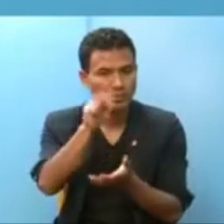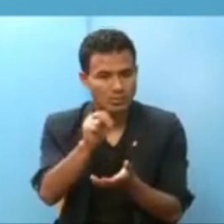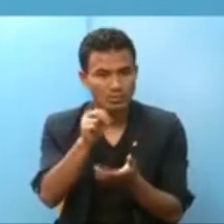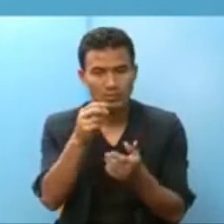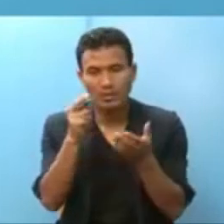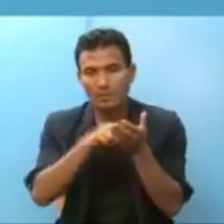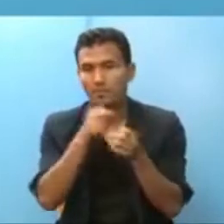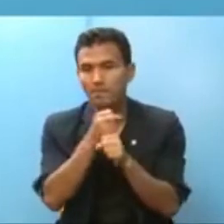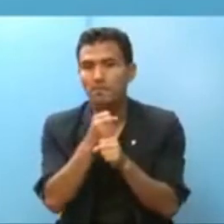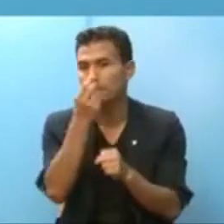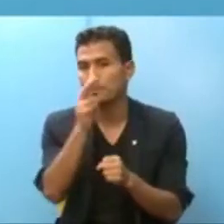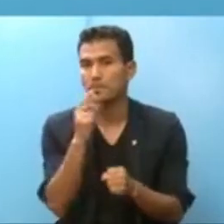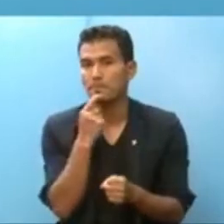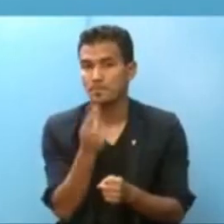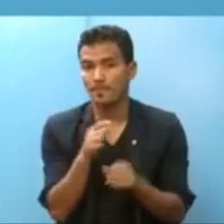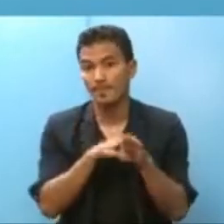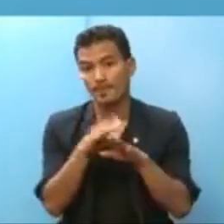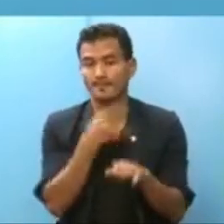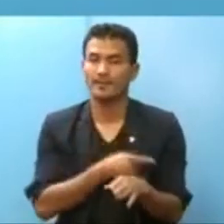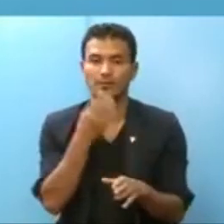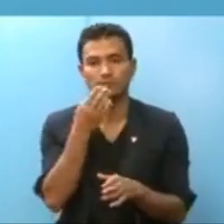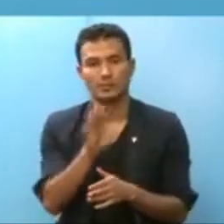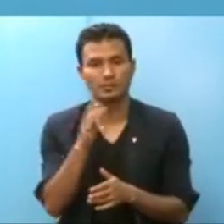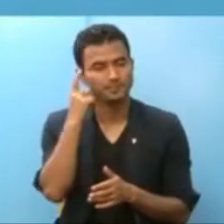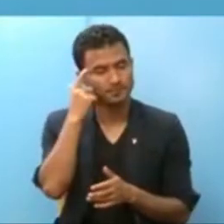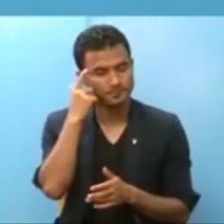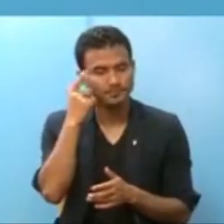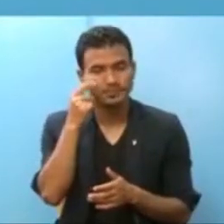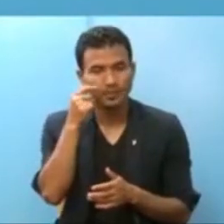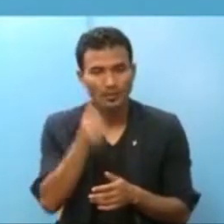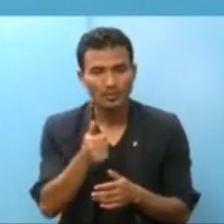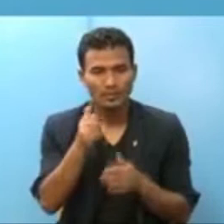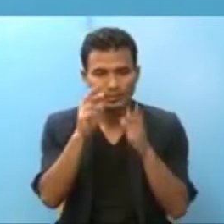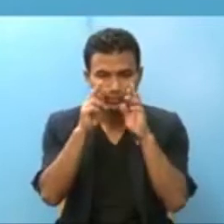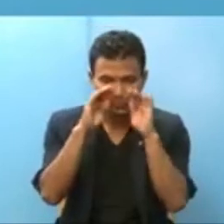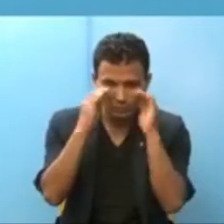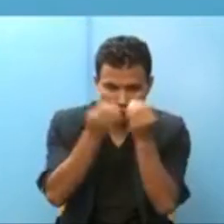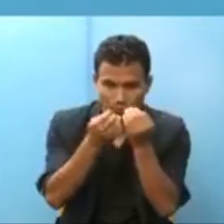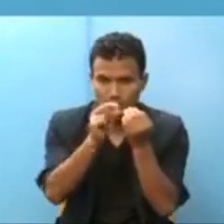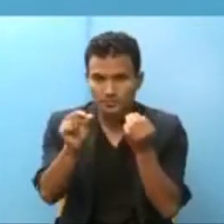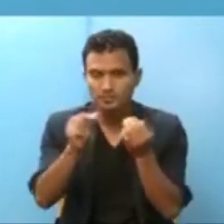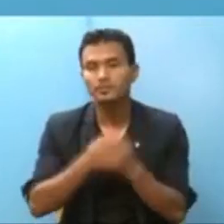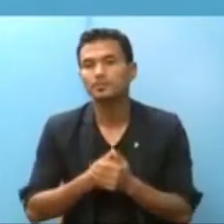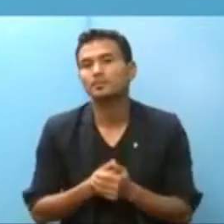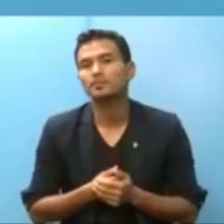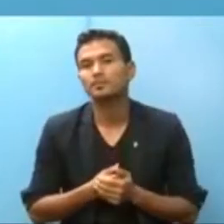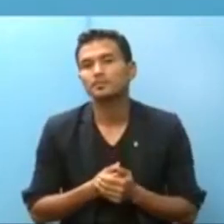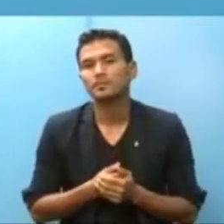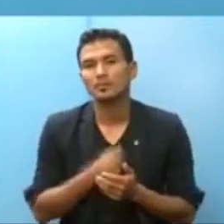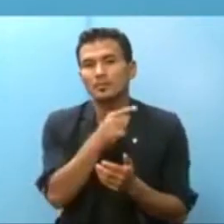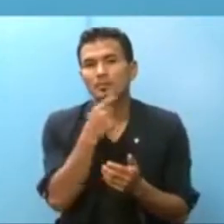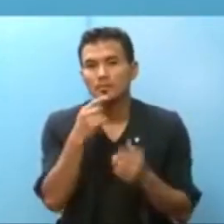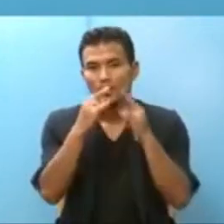एक्सराइज गरियों वने धेरेई फायदा हुँचा जस्तो लाग्षा अब प्रिवेंचिन को कुरागर्द ध्याकिरी भनों तरहेसे